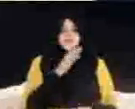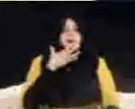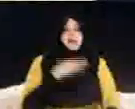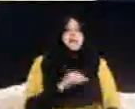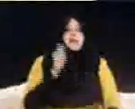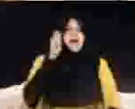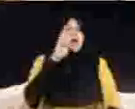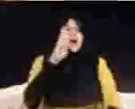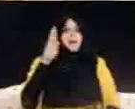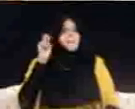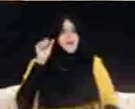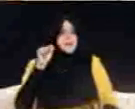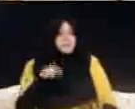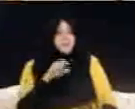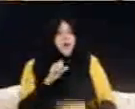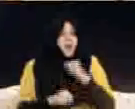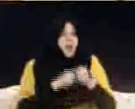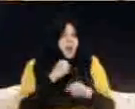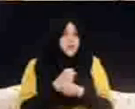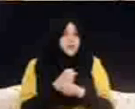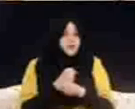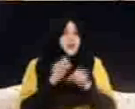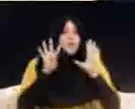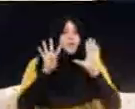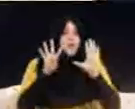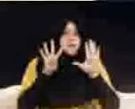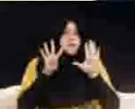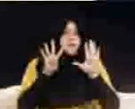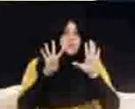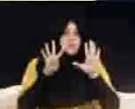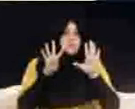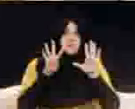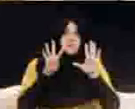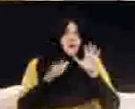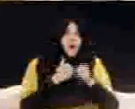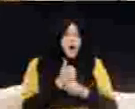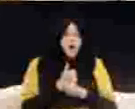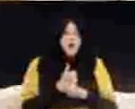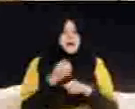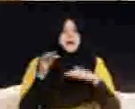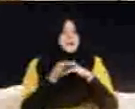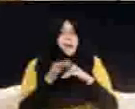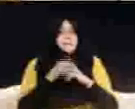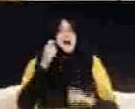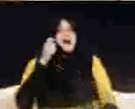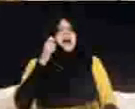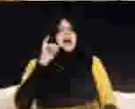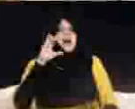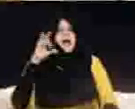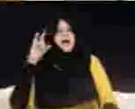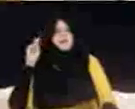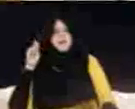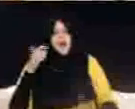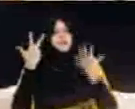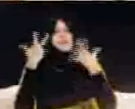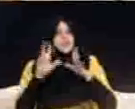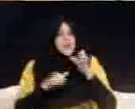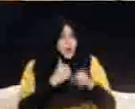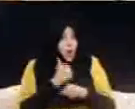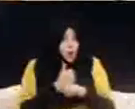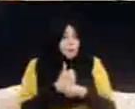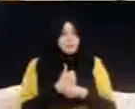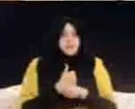وهو ابن 9 سنين. نعم. عائشة 18 سنة. نعم. فهؤلاء الصغار، نعم، الحمد لله كثير منهم يعني حفظوا